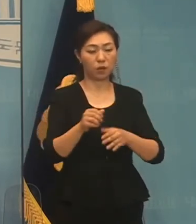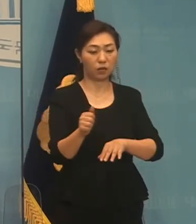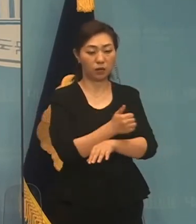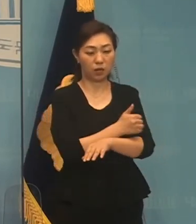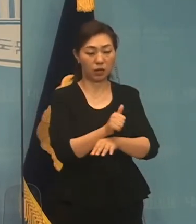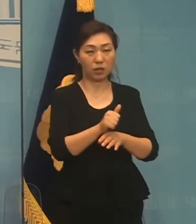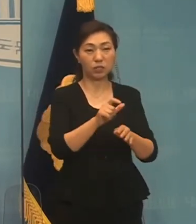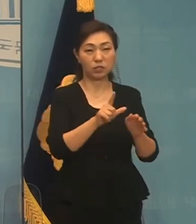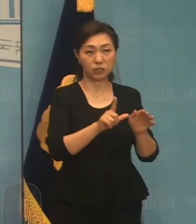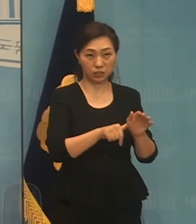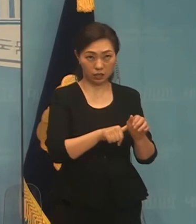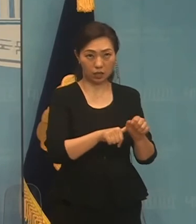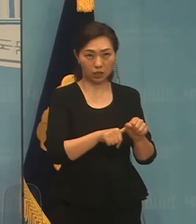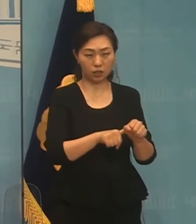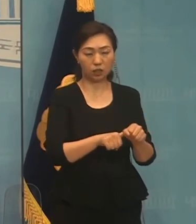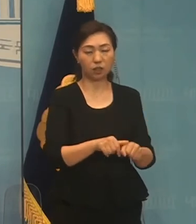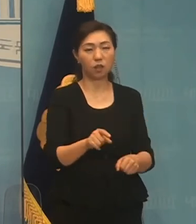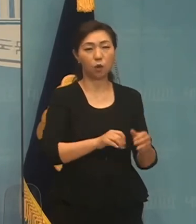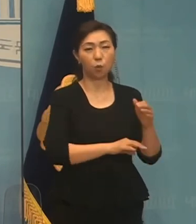오전